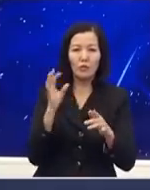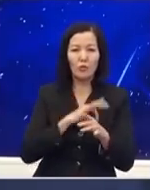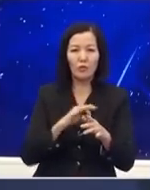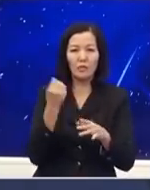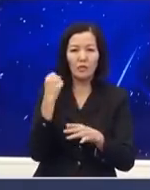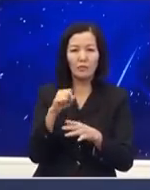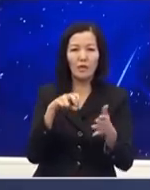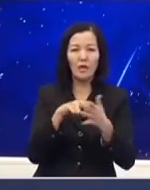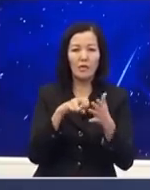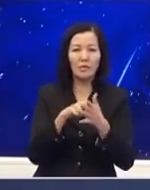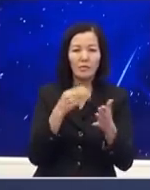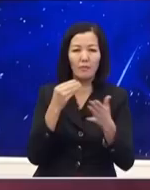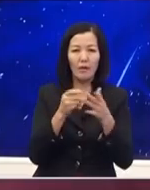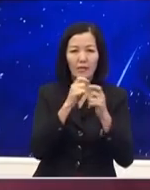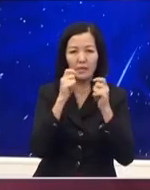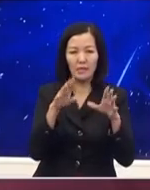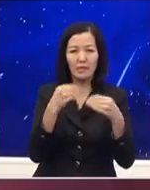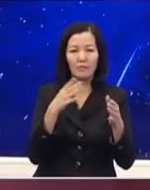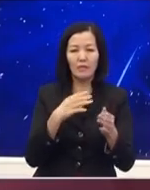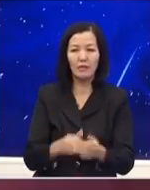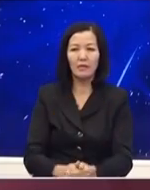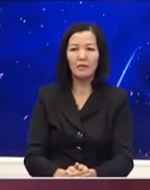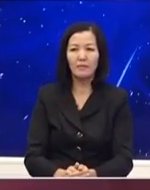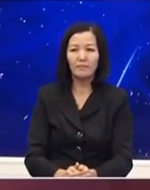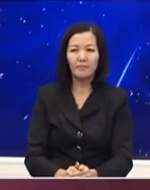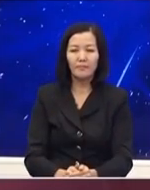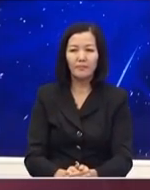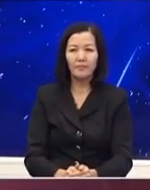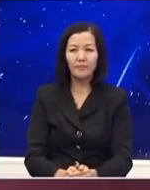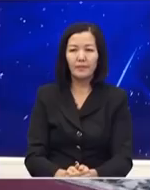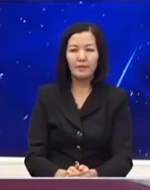қосқан жеңімпаздарға алғыс хаттар мен бағалы сыйлықтар табысталды.